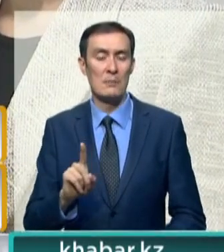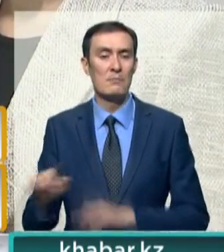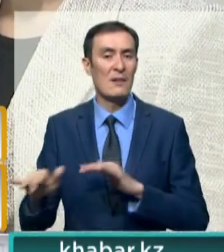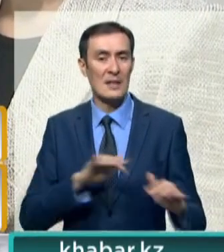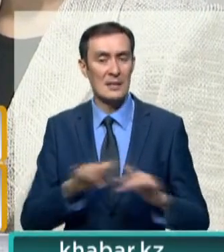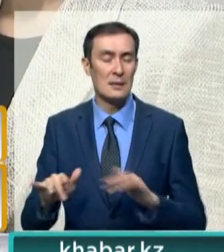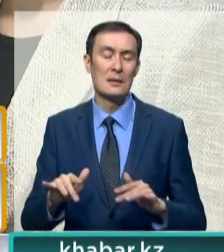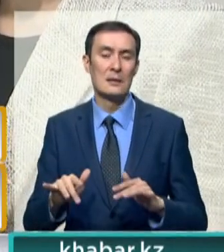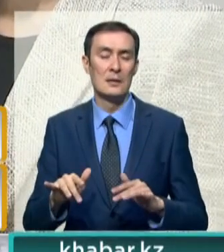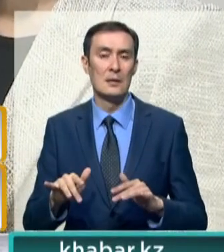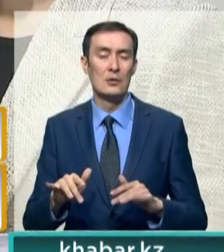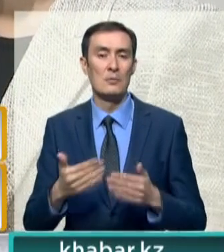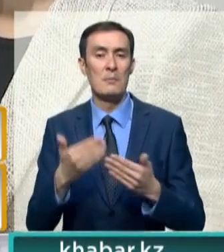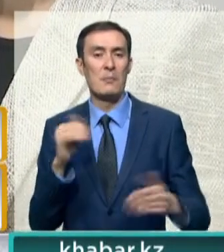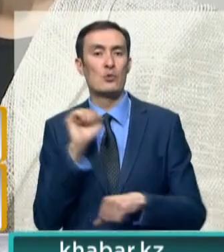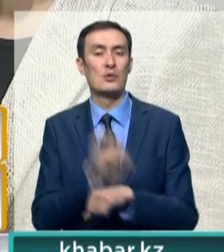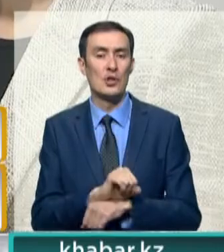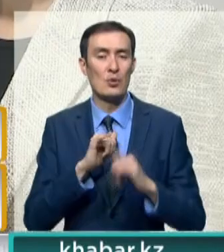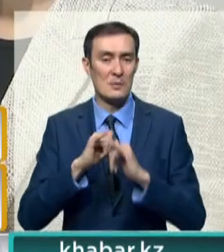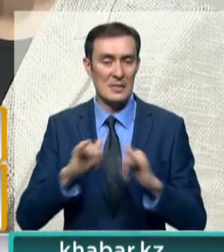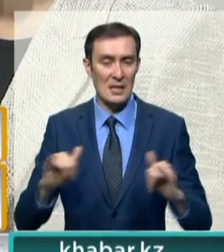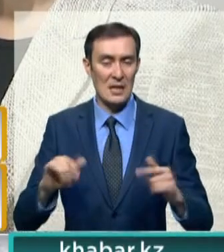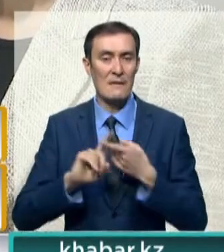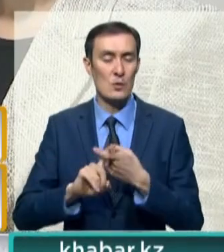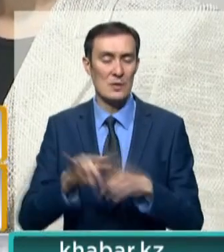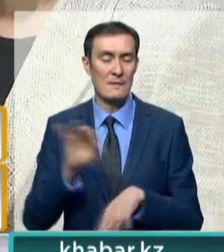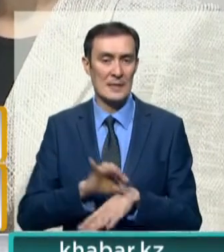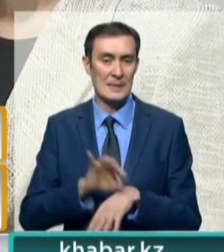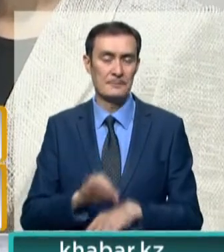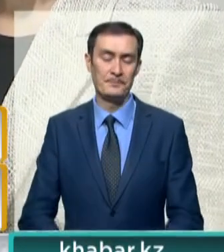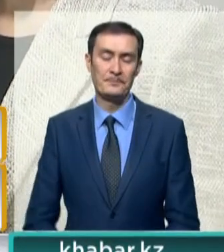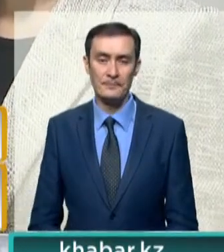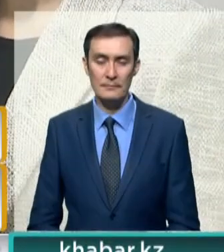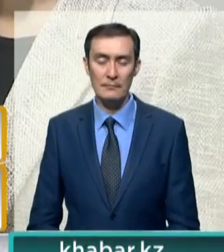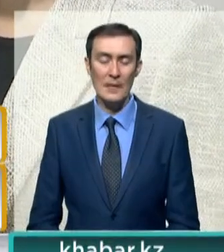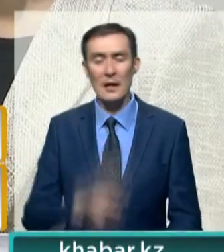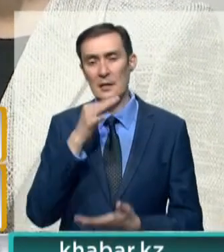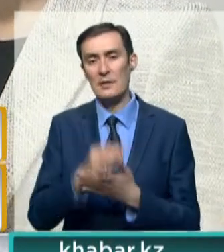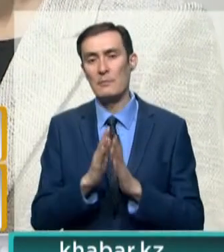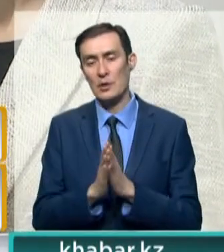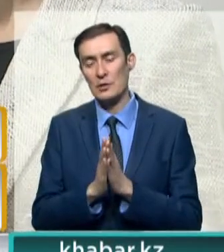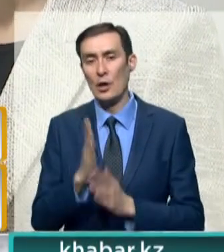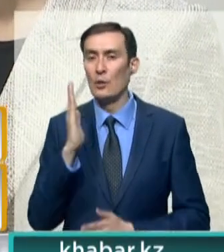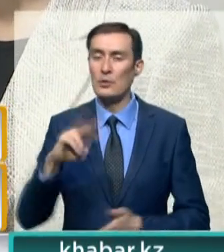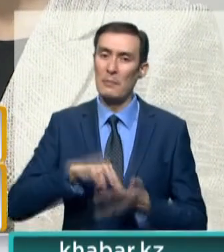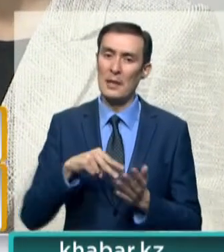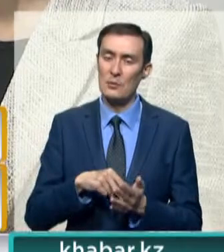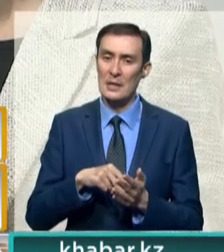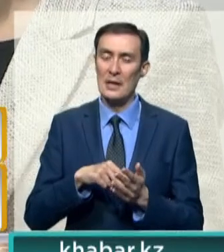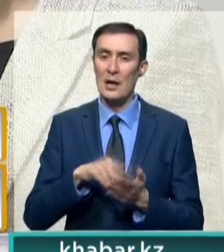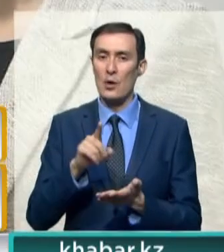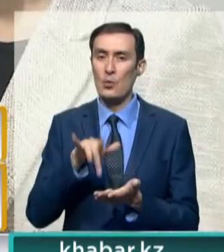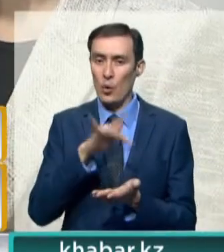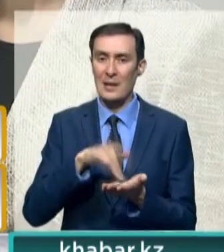проведения мероприятий по предупреждению распространения коронавирусной инфекции. Скажите, планируют ли закрывать Караганду